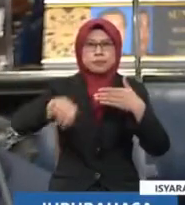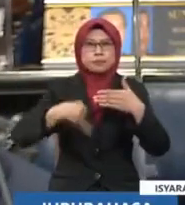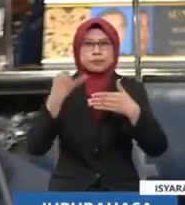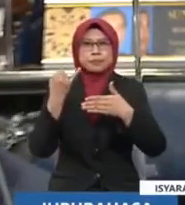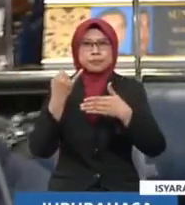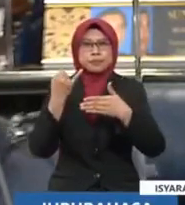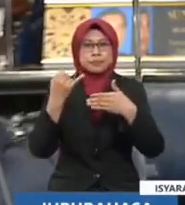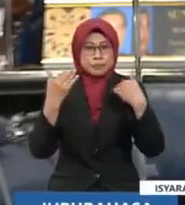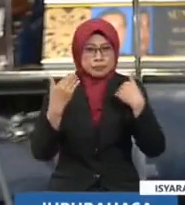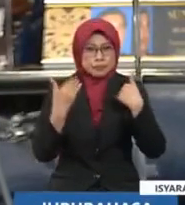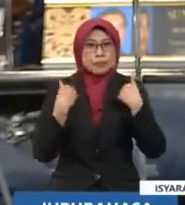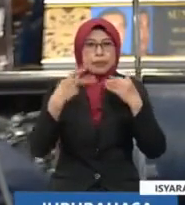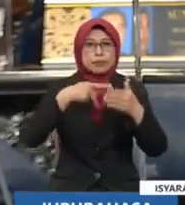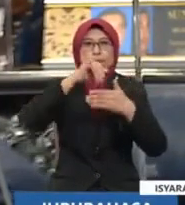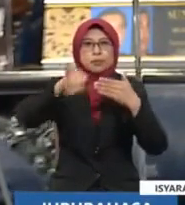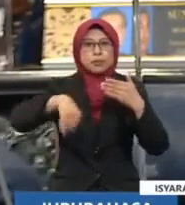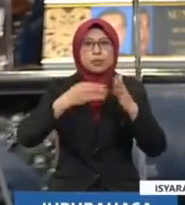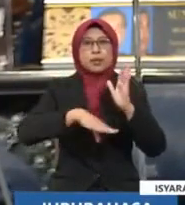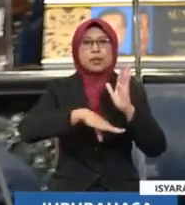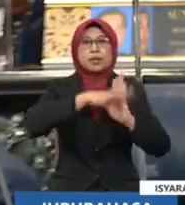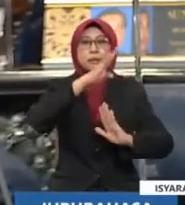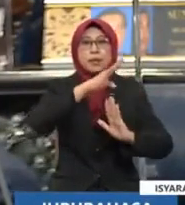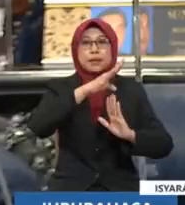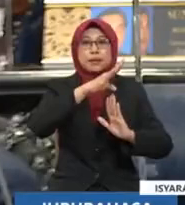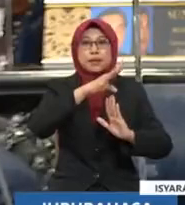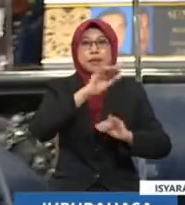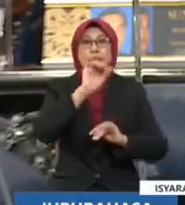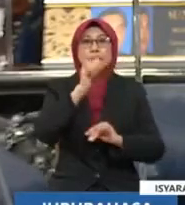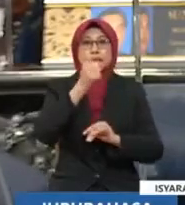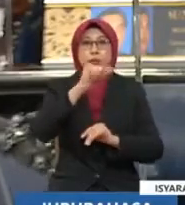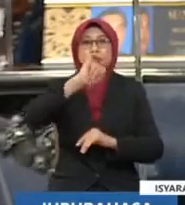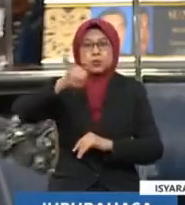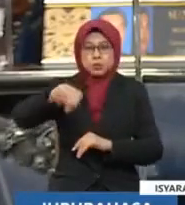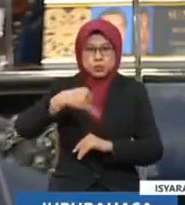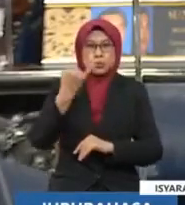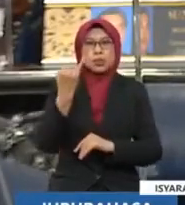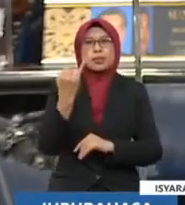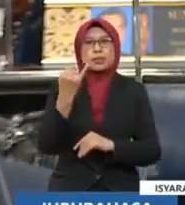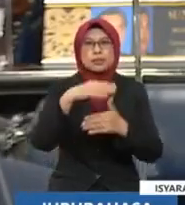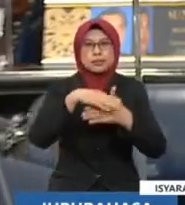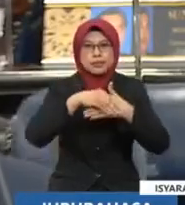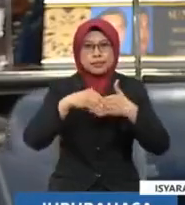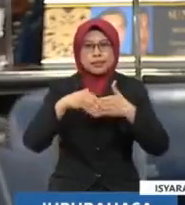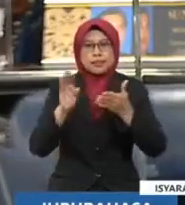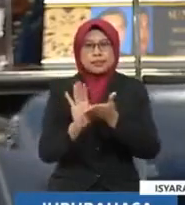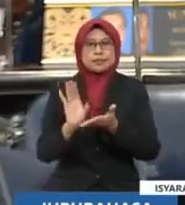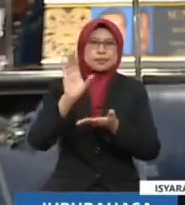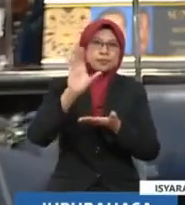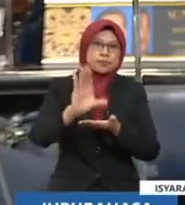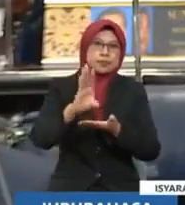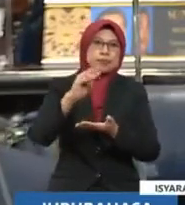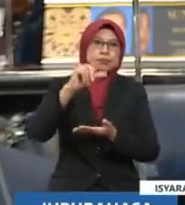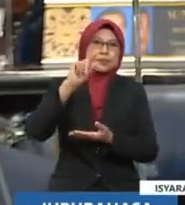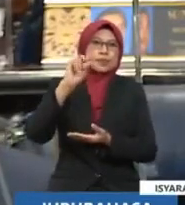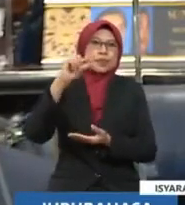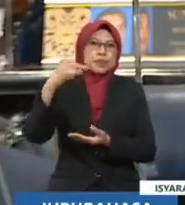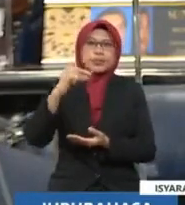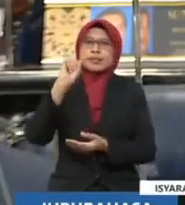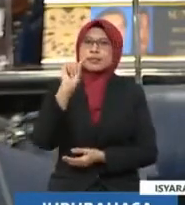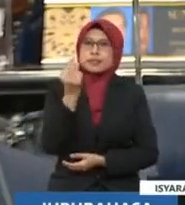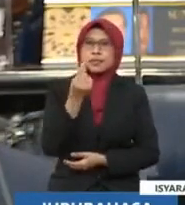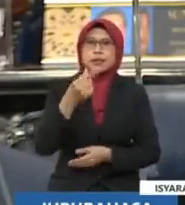projek-projek. Terdapat beberapa projek melebihi daripada 10 juta yang telah diperuntukkan di Baling